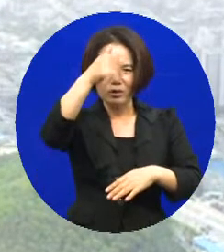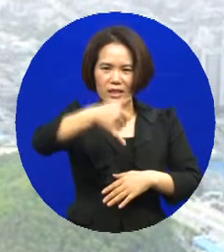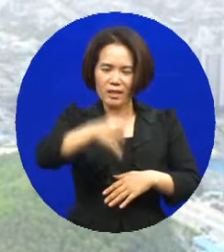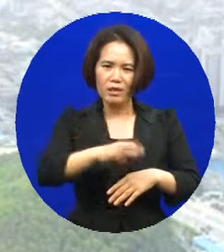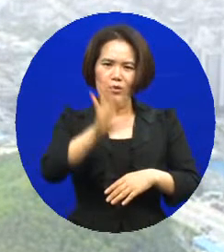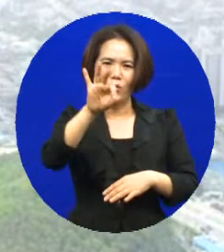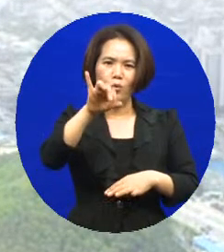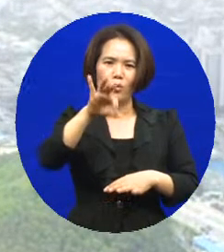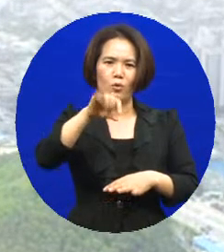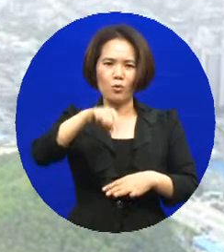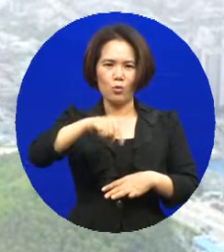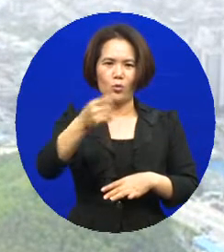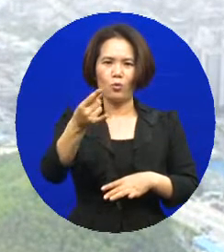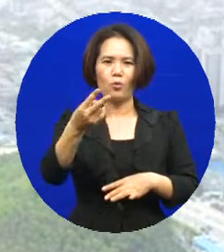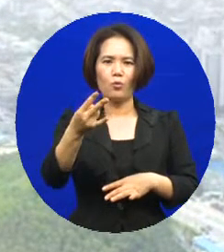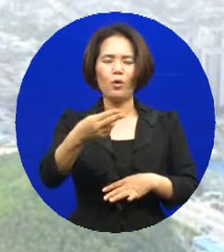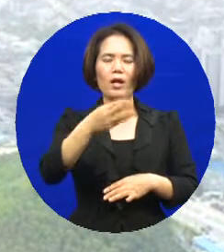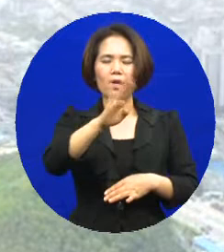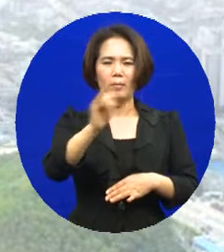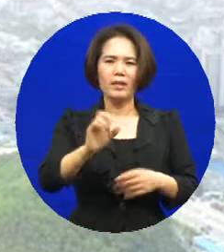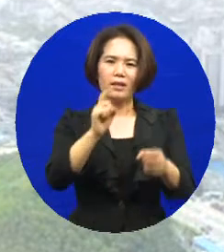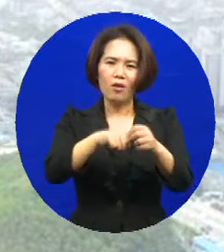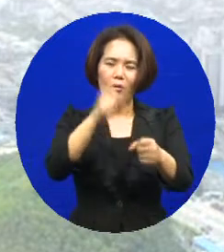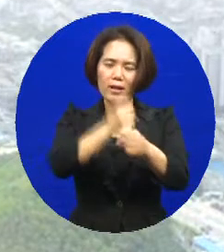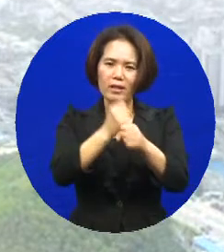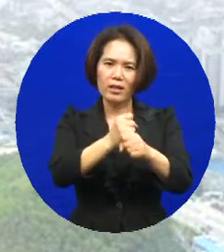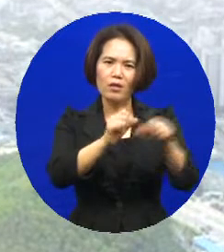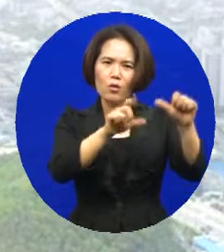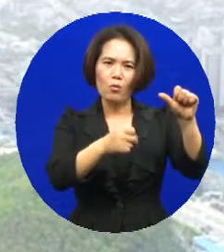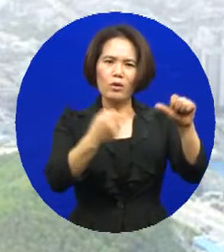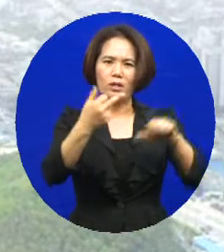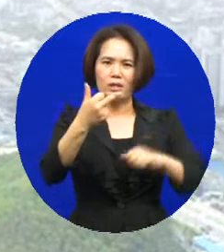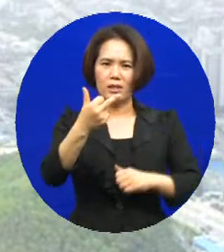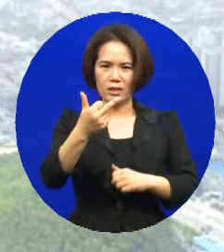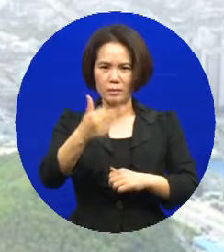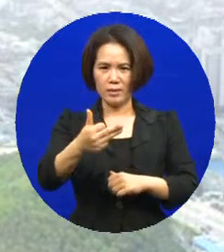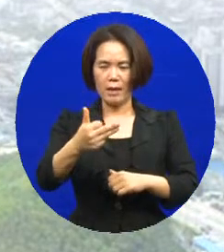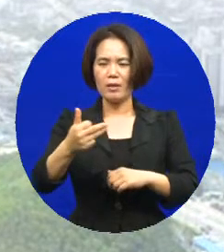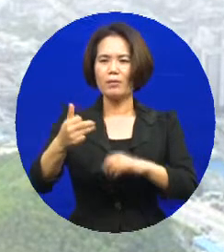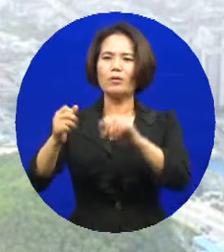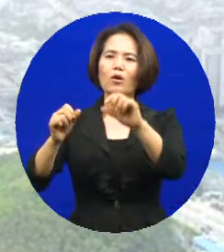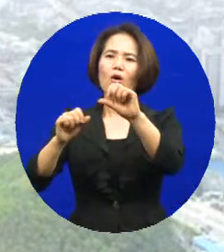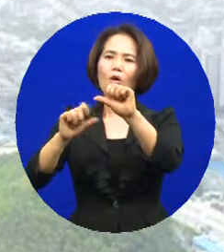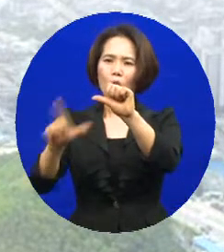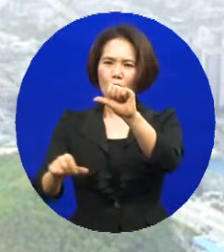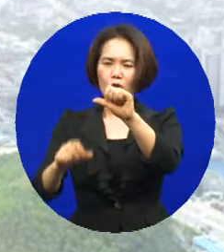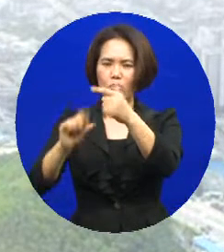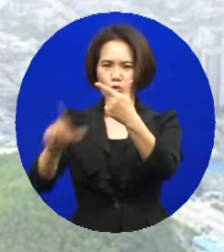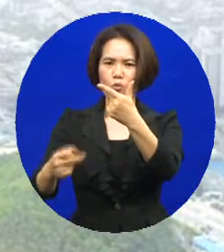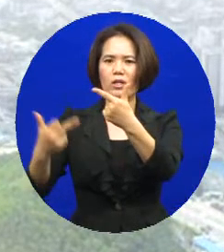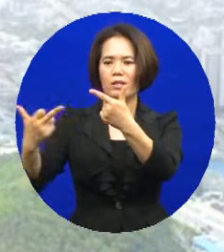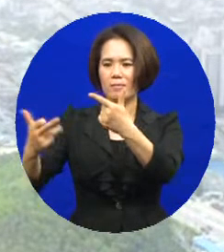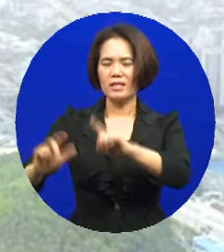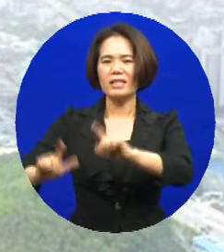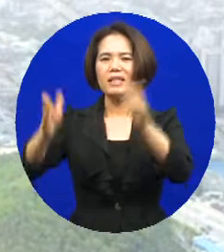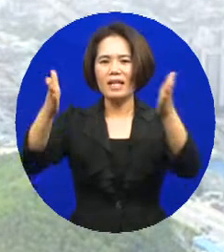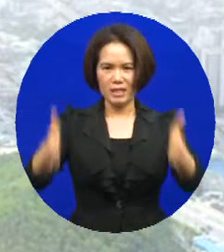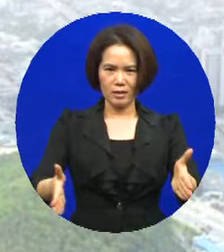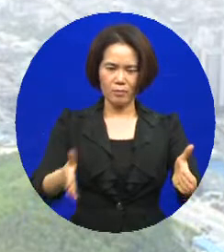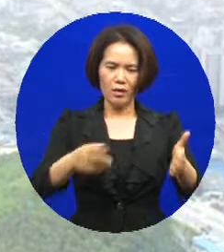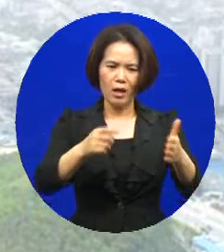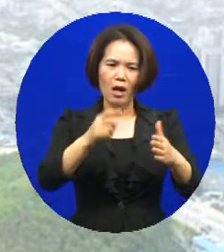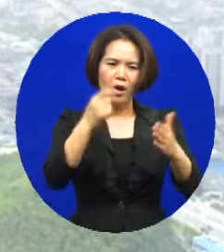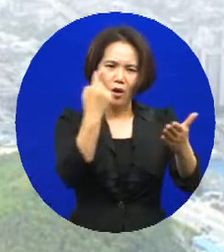농업기술센터는 웰빙 떡 만들기 교육을 5월 13일부터 6월 17일까지 6주간 운영합니다. 교육은 떡 이론과